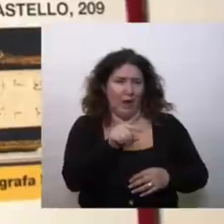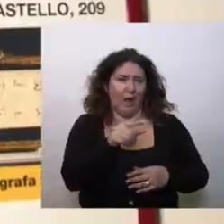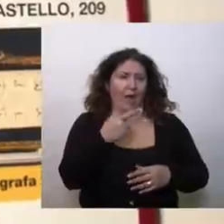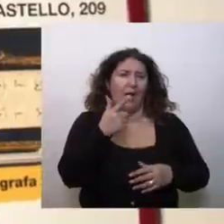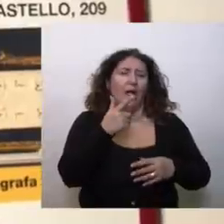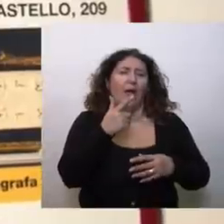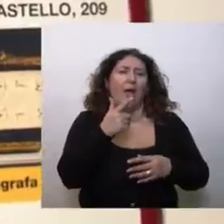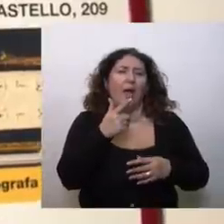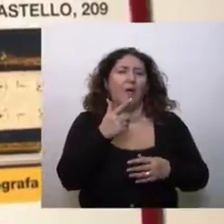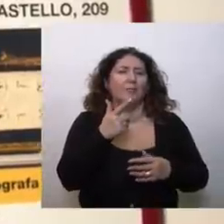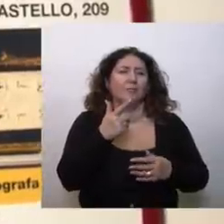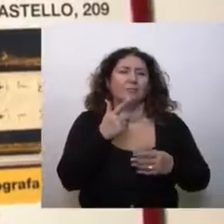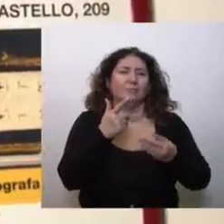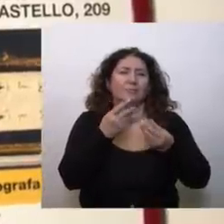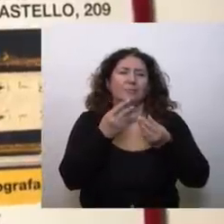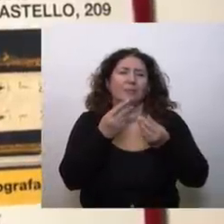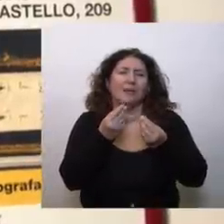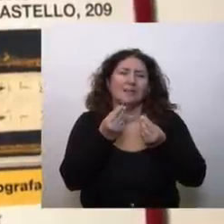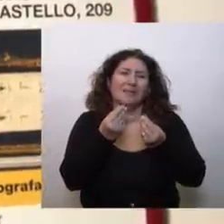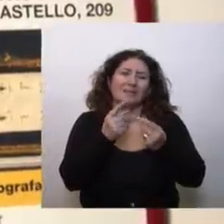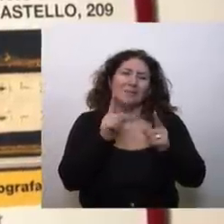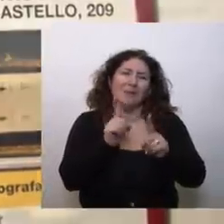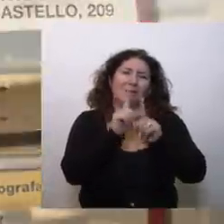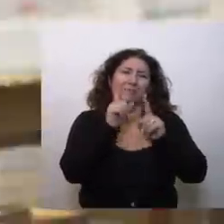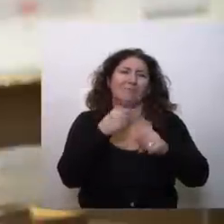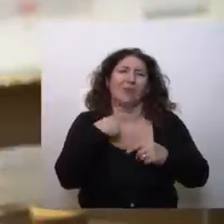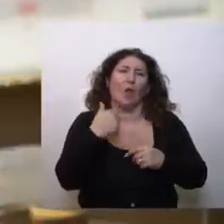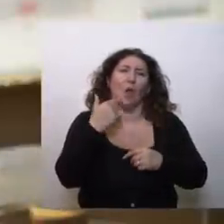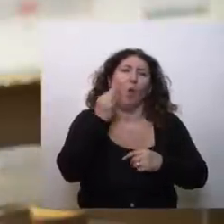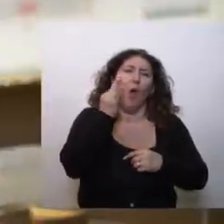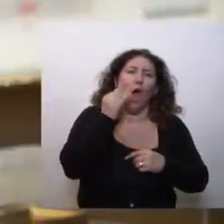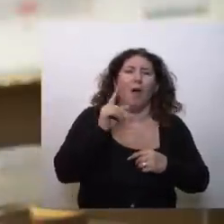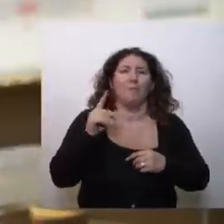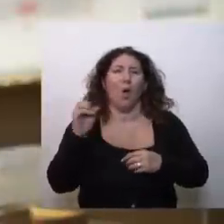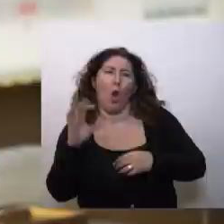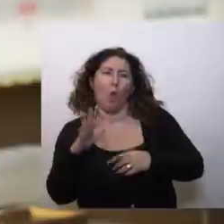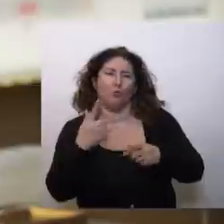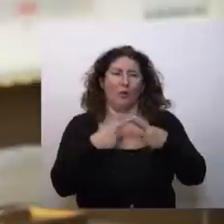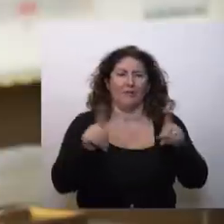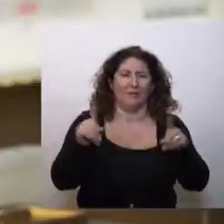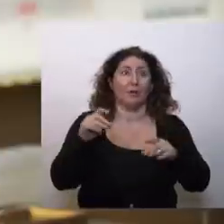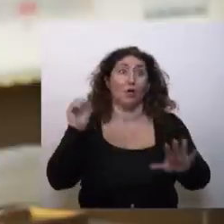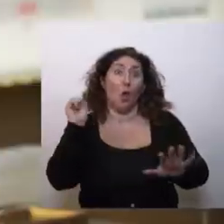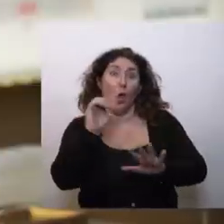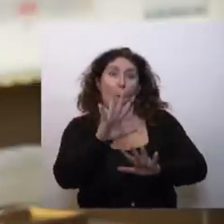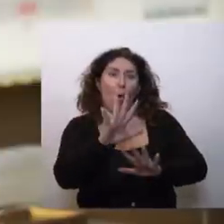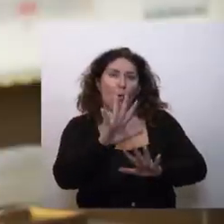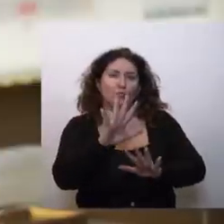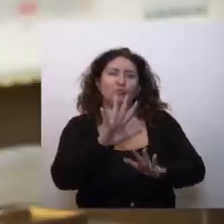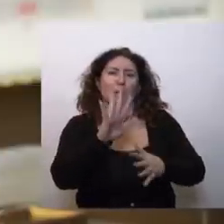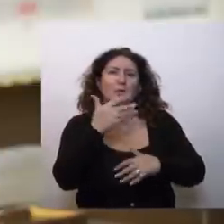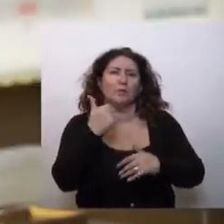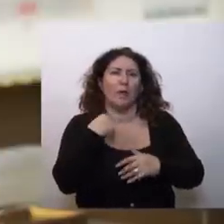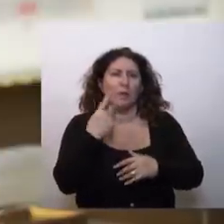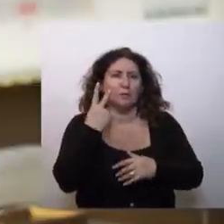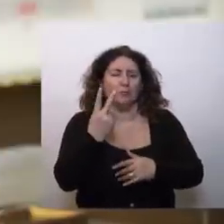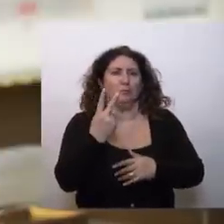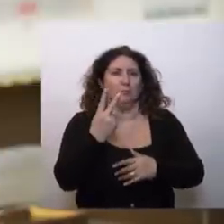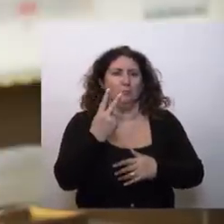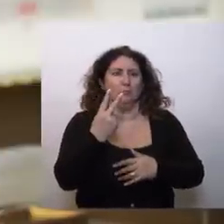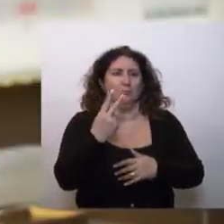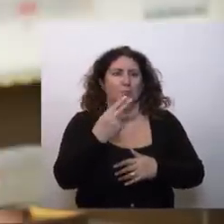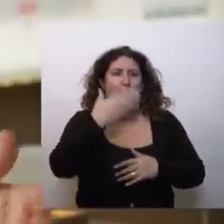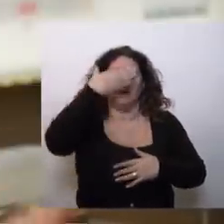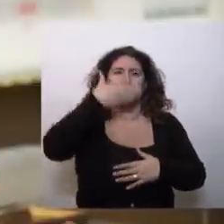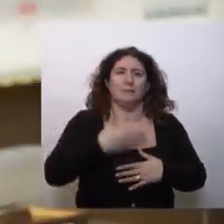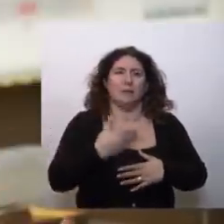l'uomo quando si trova al cospetto della sindone, e mette in evidenza l'uomo sindonico come se